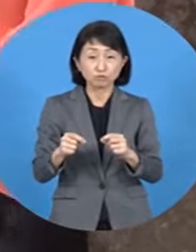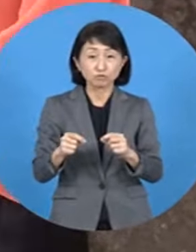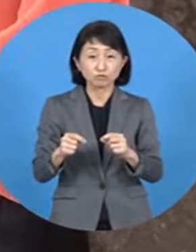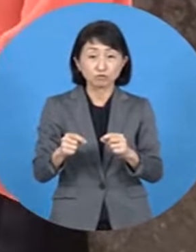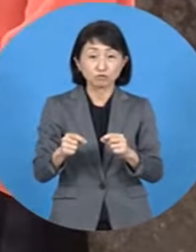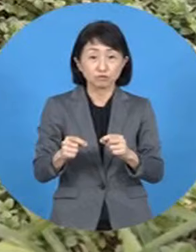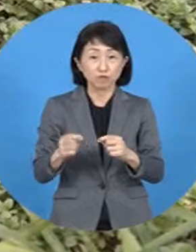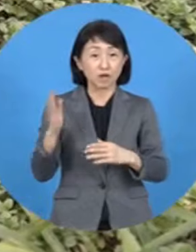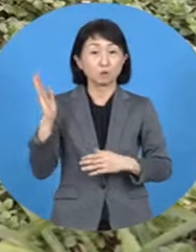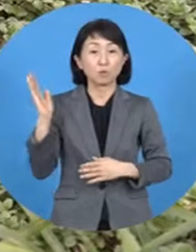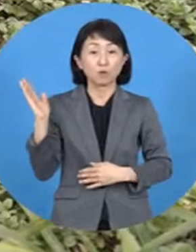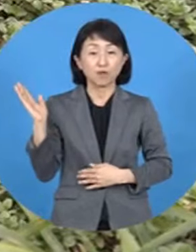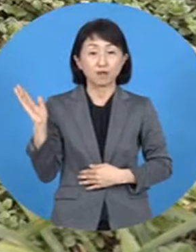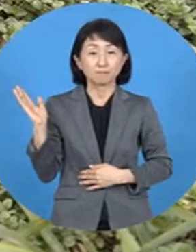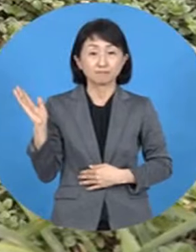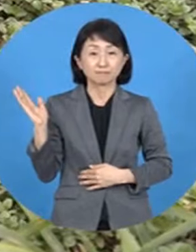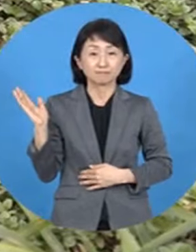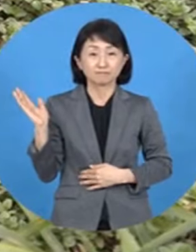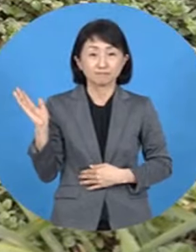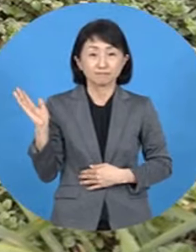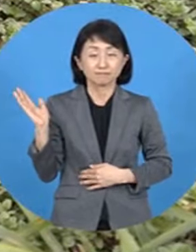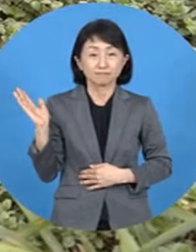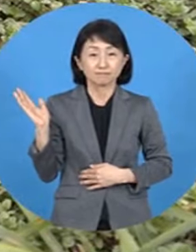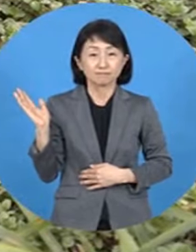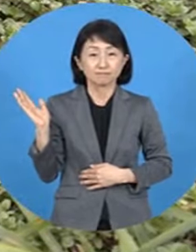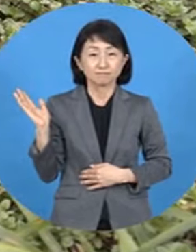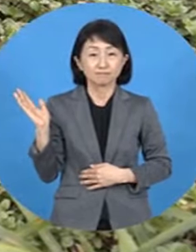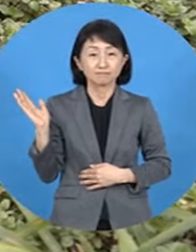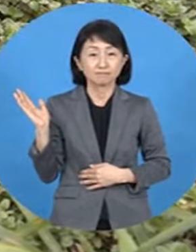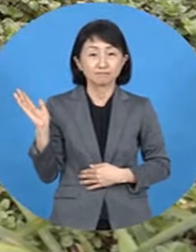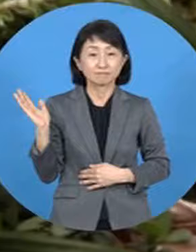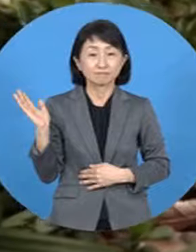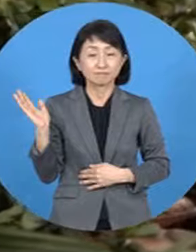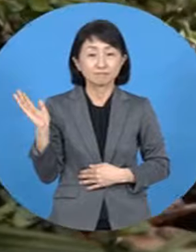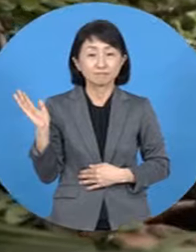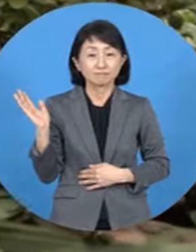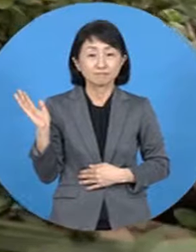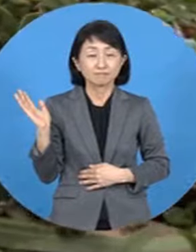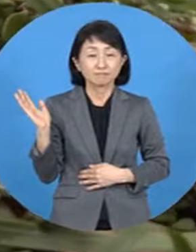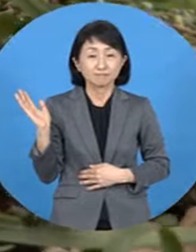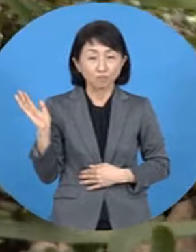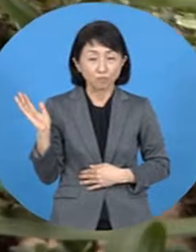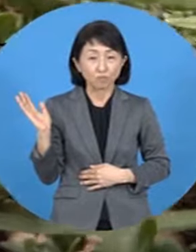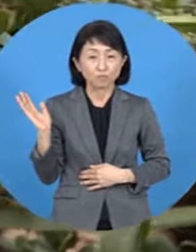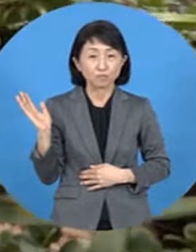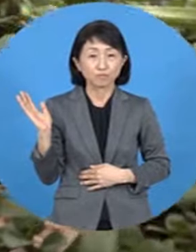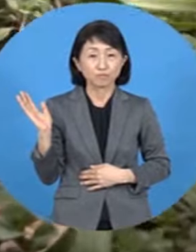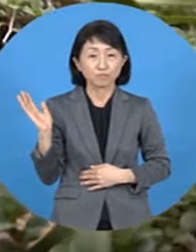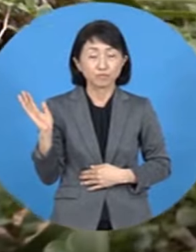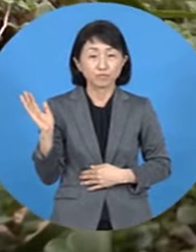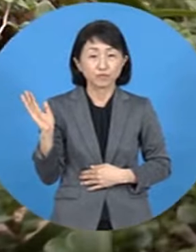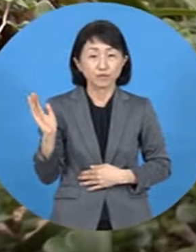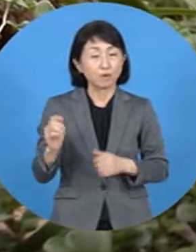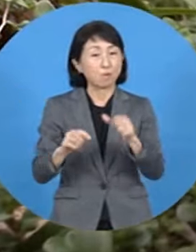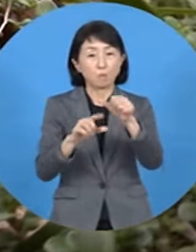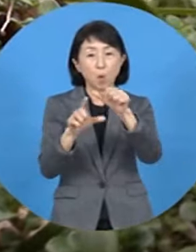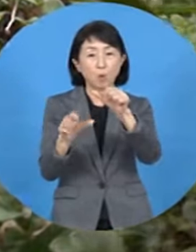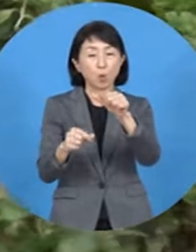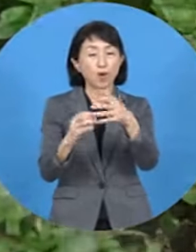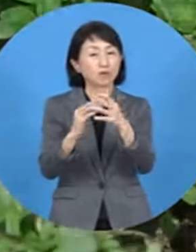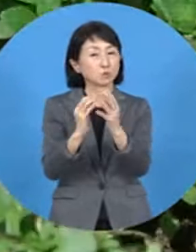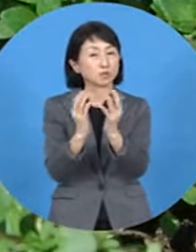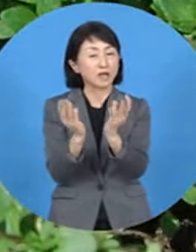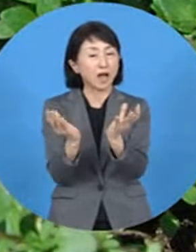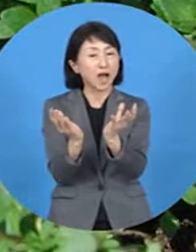けれども、はい、イブキジャコウソウという、はい、この花のこの草の花が、咲き始めますので、ここも綺麗だと思